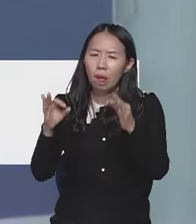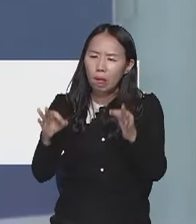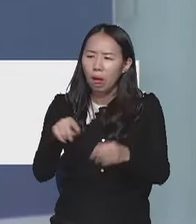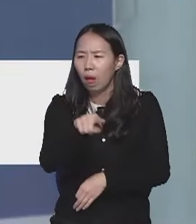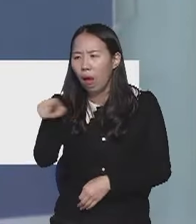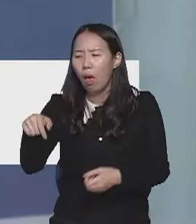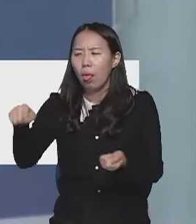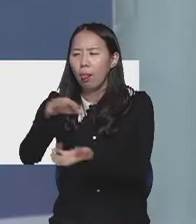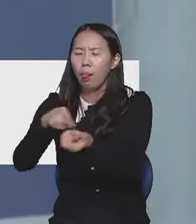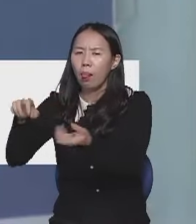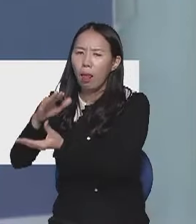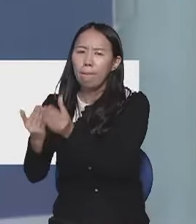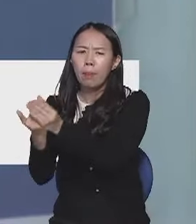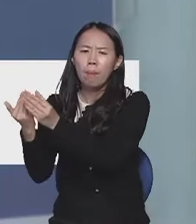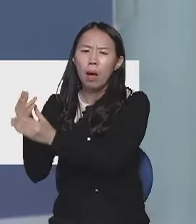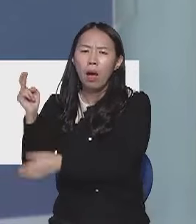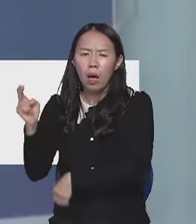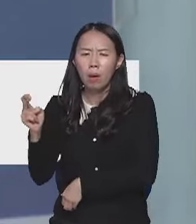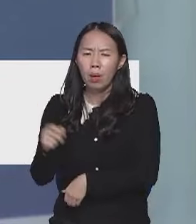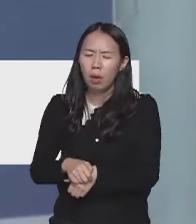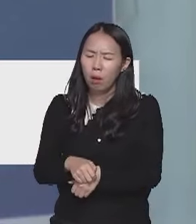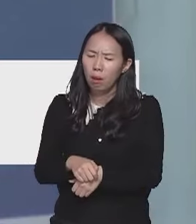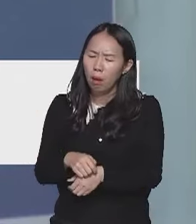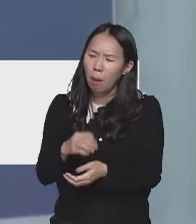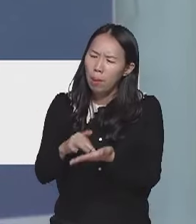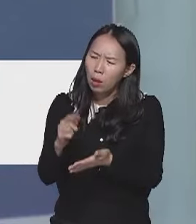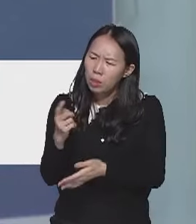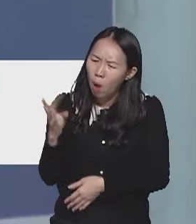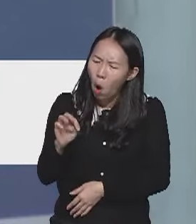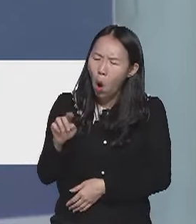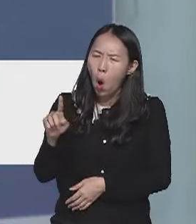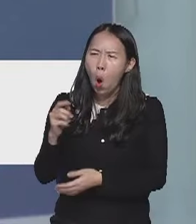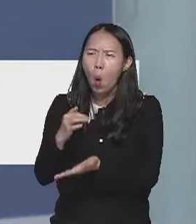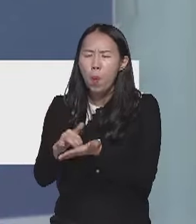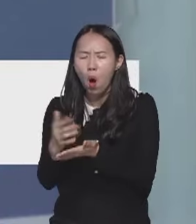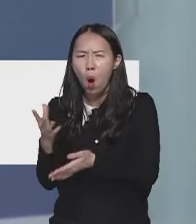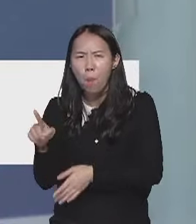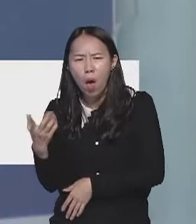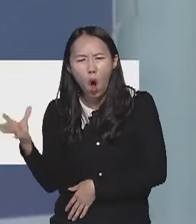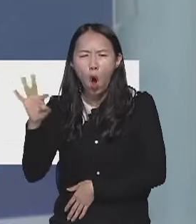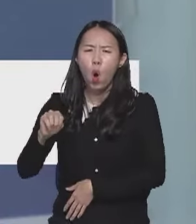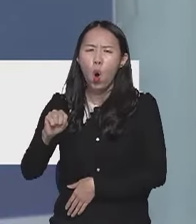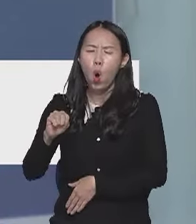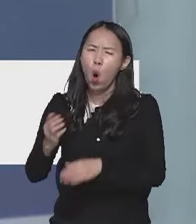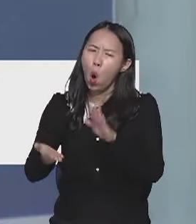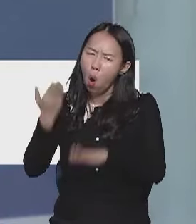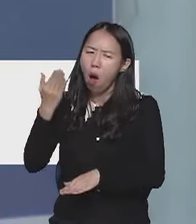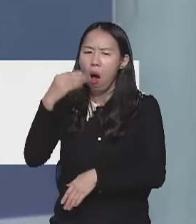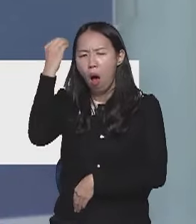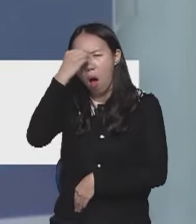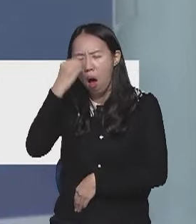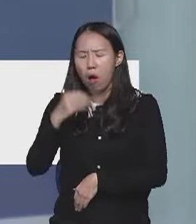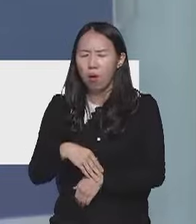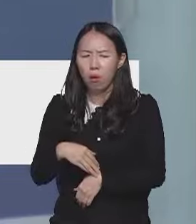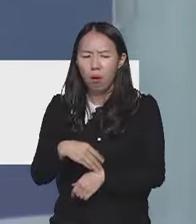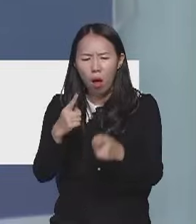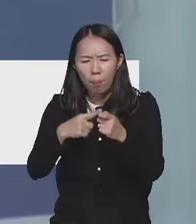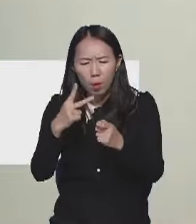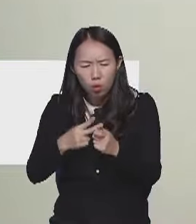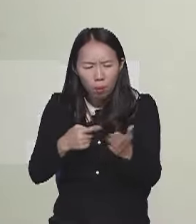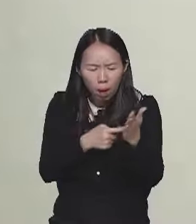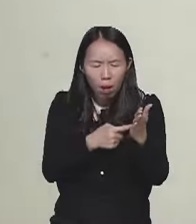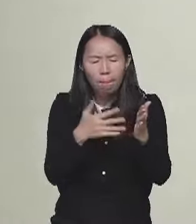분명히 뭐 적게는 몇십억 많게는 몇억까지 있을 건데 지금 워크아웃이 지금 두번 두번 밀렸